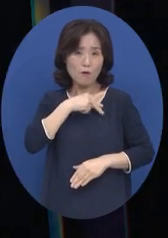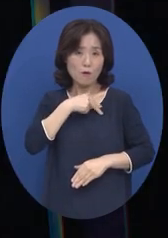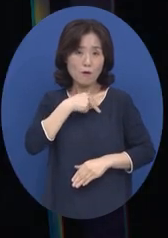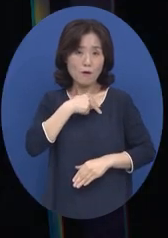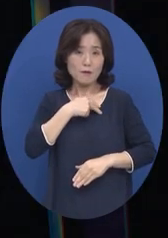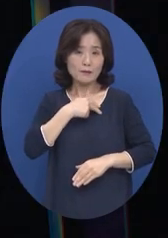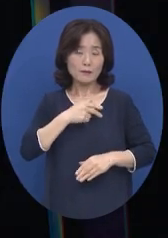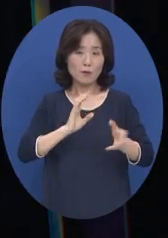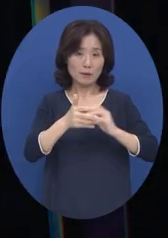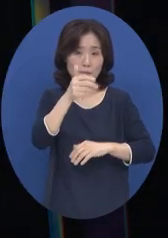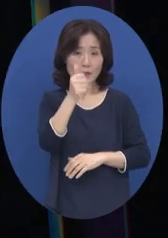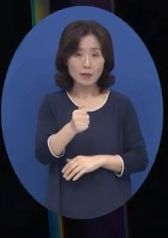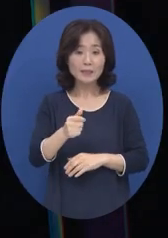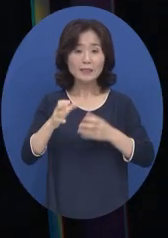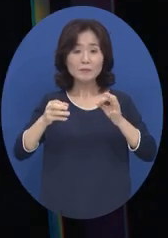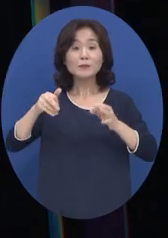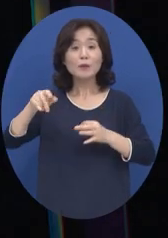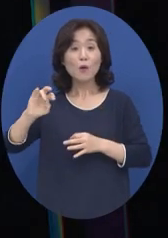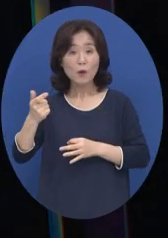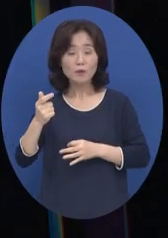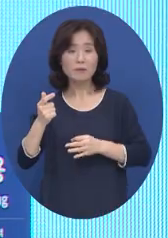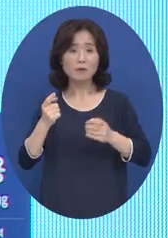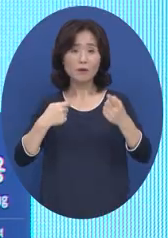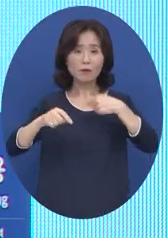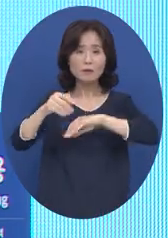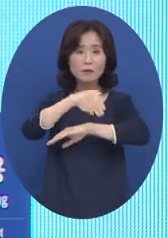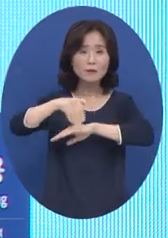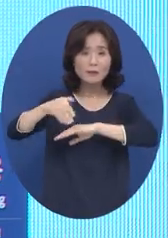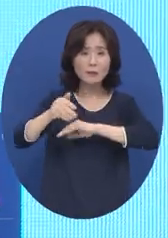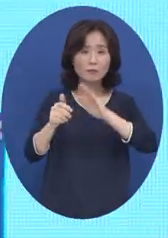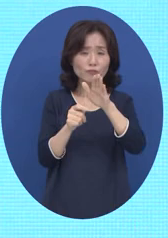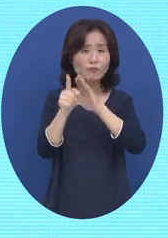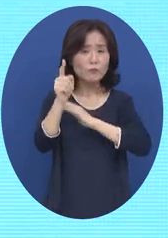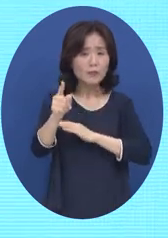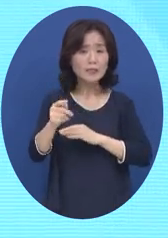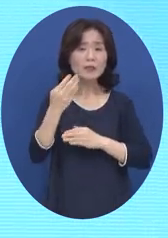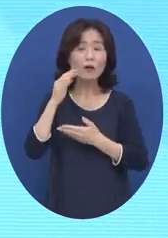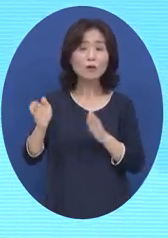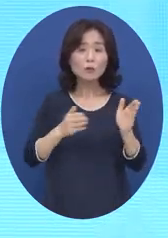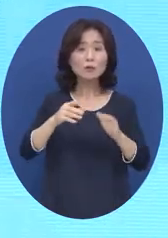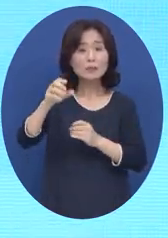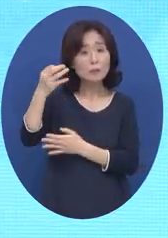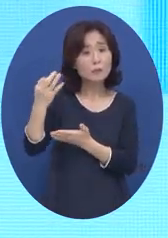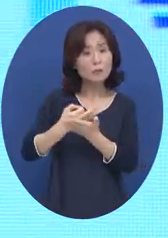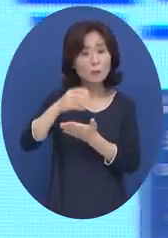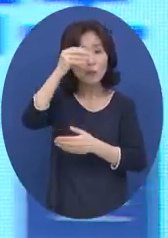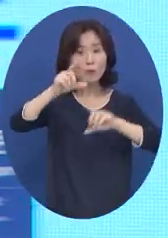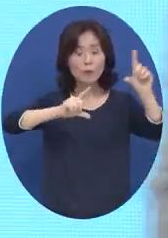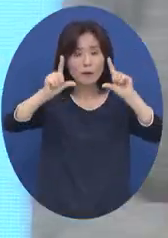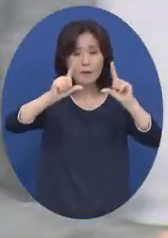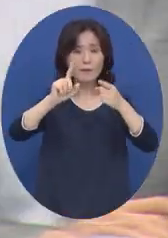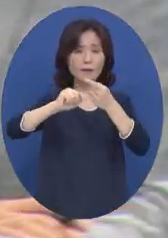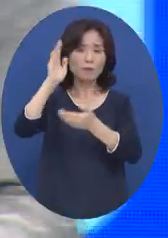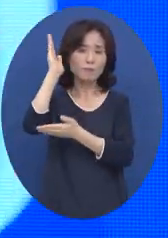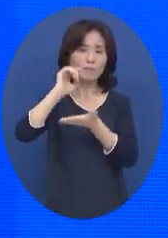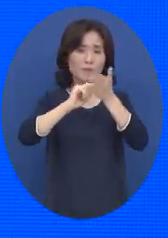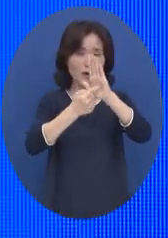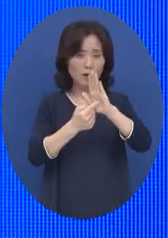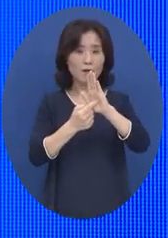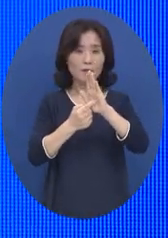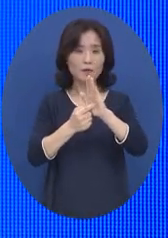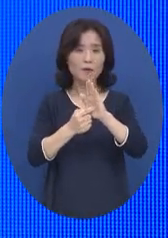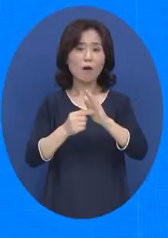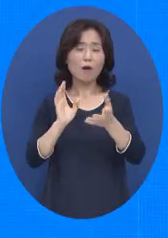김재용 경기도 정책공약 수석에 경기도의 기본소득 모형 사례를 발표하며 컨퍼런스 제 1세 전에 서막이